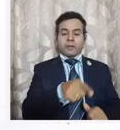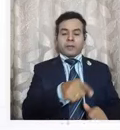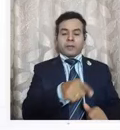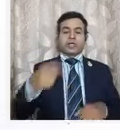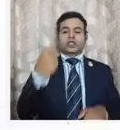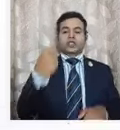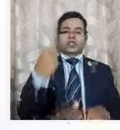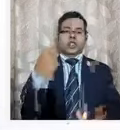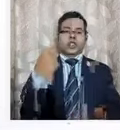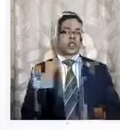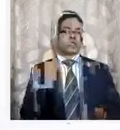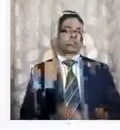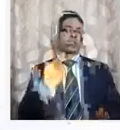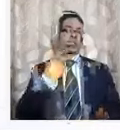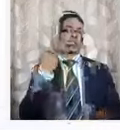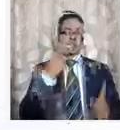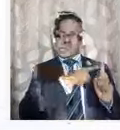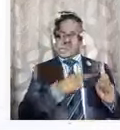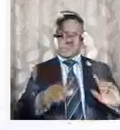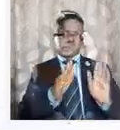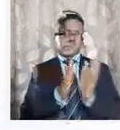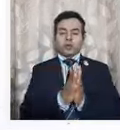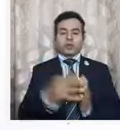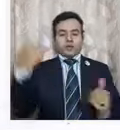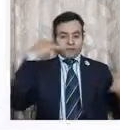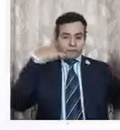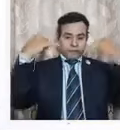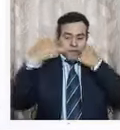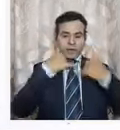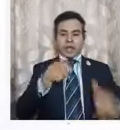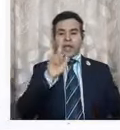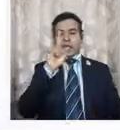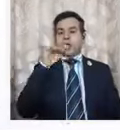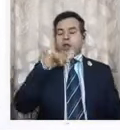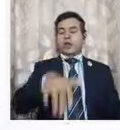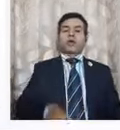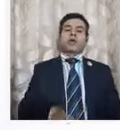1,69,418টি, এ পর্যন্ত ফোন কল গ্রহণ করা হয়েছে